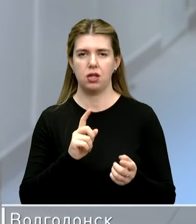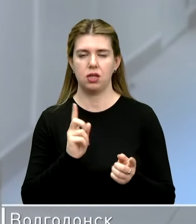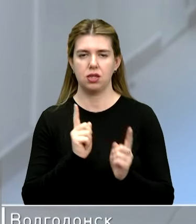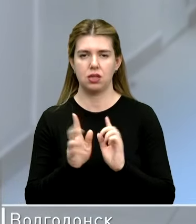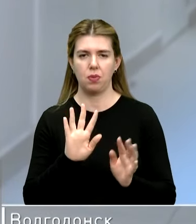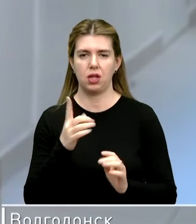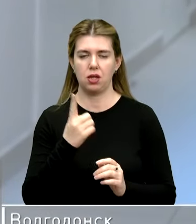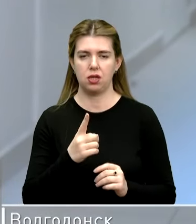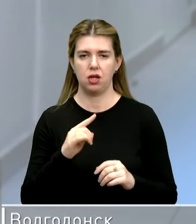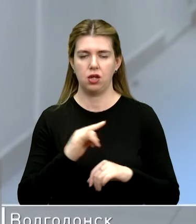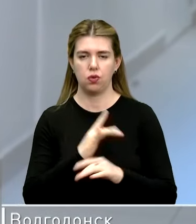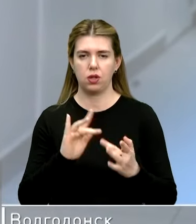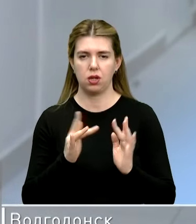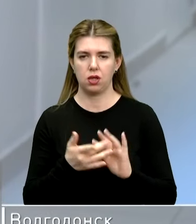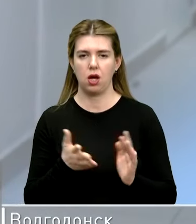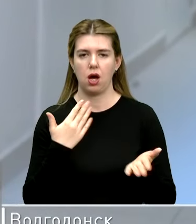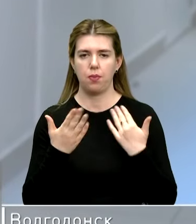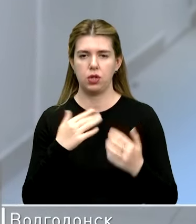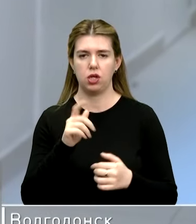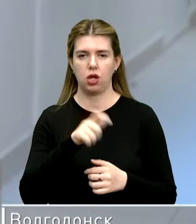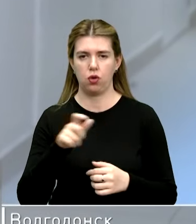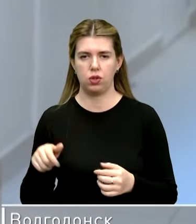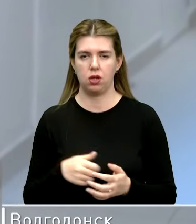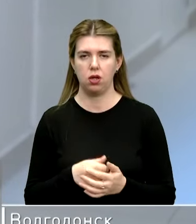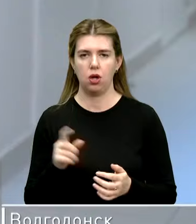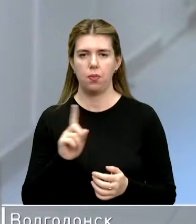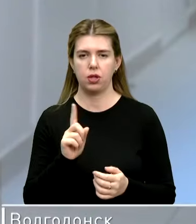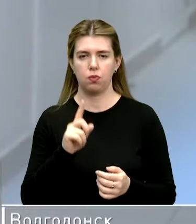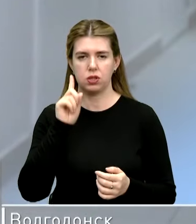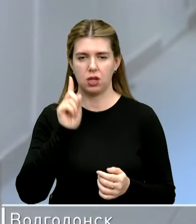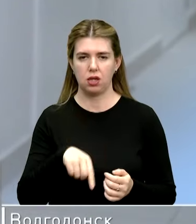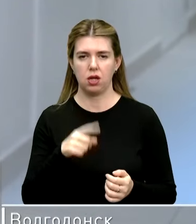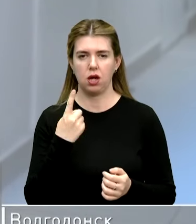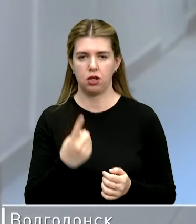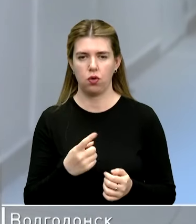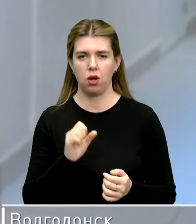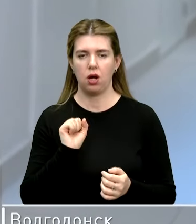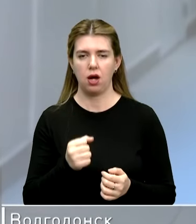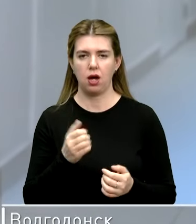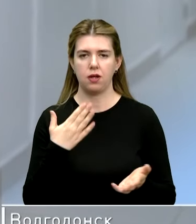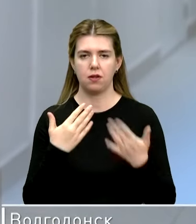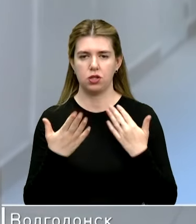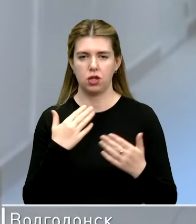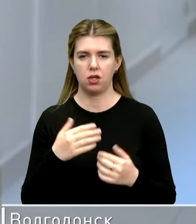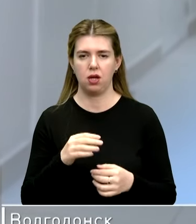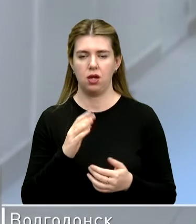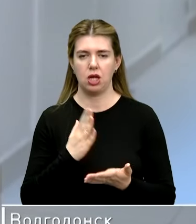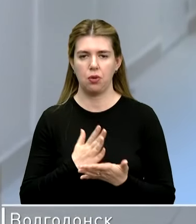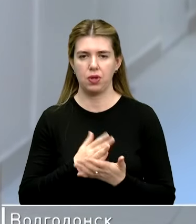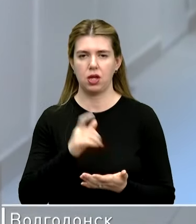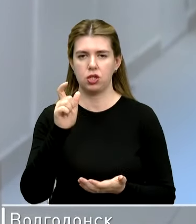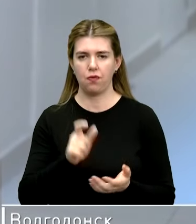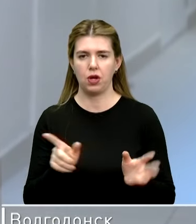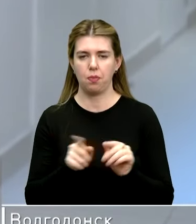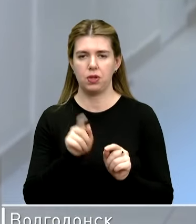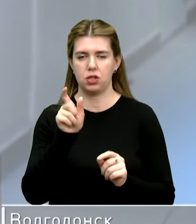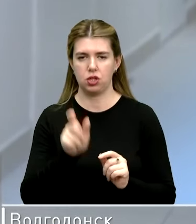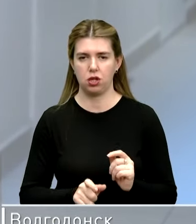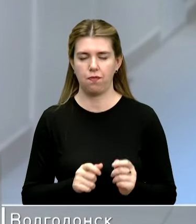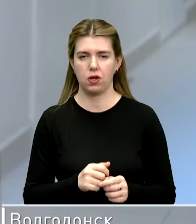один интеллект, подход к людям, да? Потому что знание – это одно, а отношение вот именно